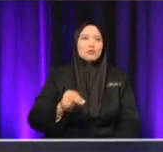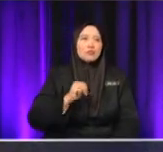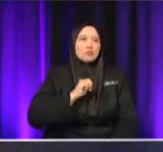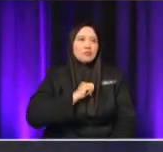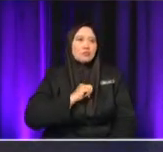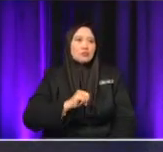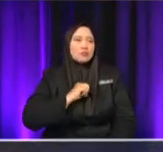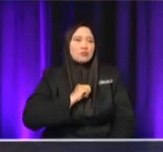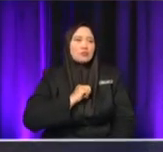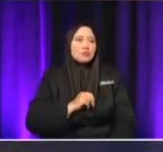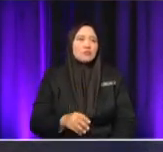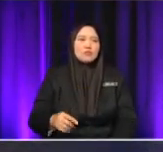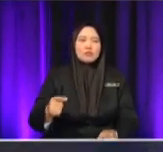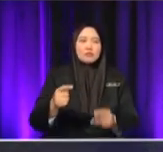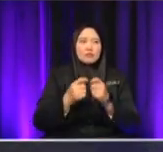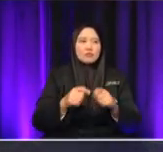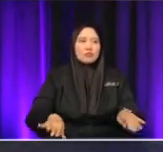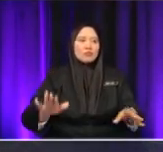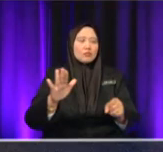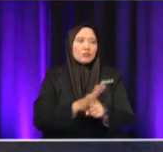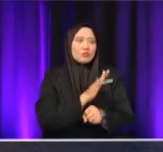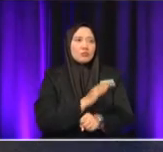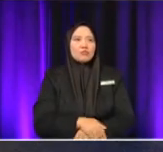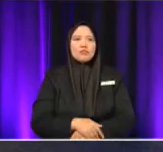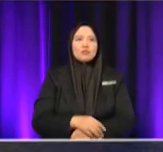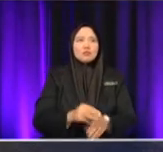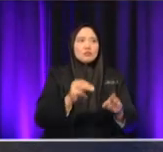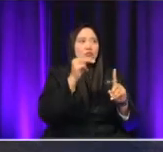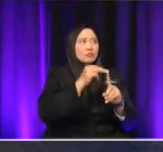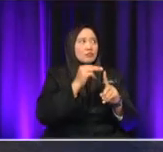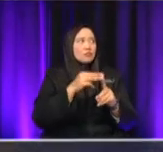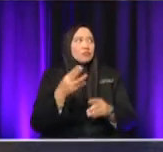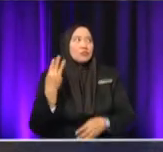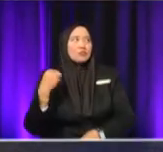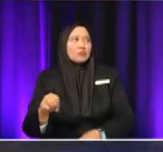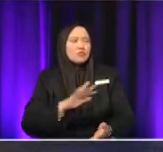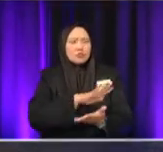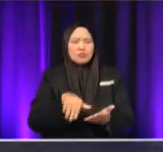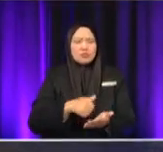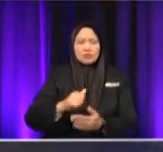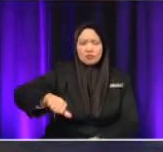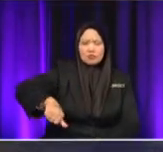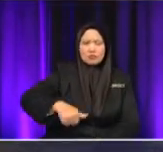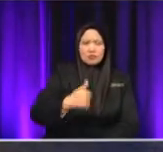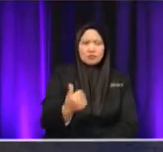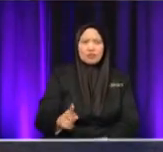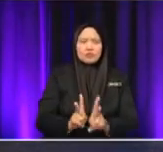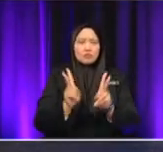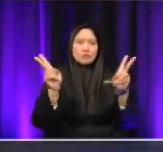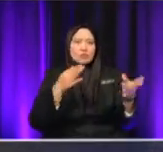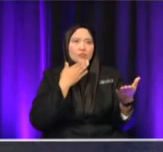membunuhkan marka-marka mereka ini bagaimana mereka pencaksiran pembelajaran kepada Hari ini susah sangat Baiklah prestasi anak-anak